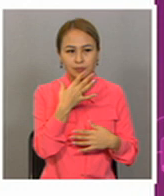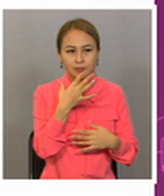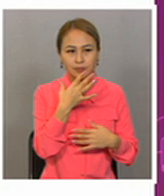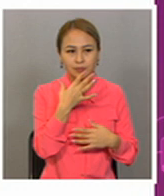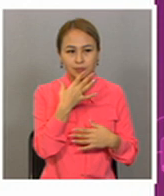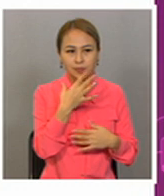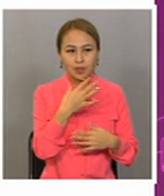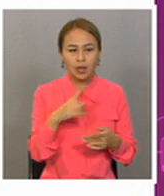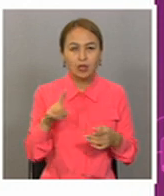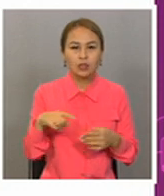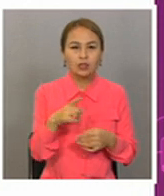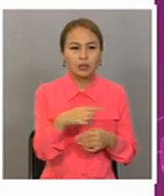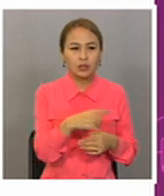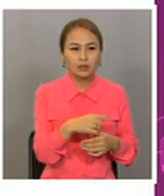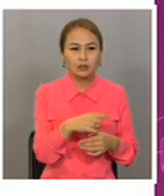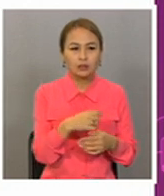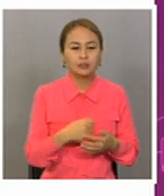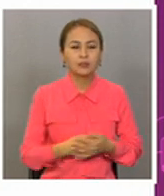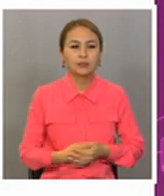жылан,